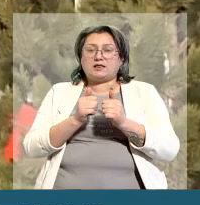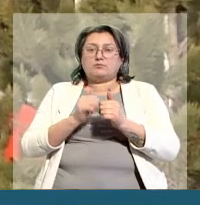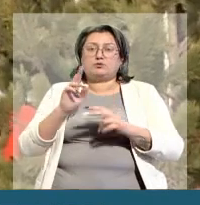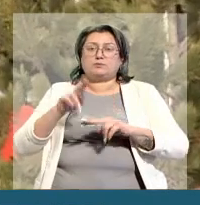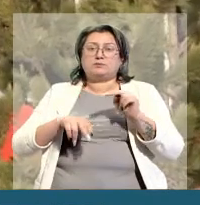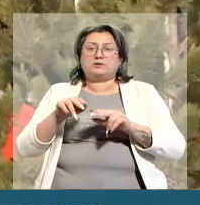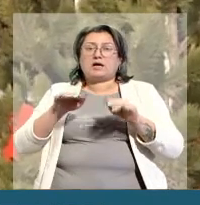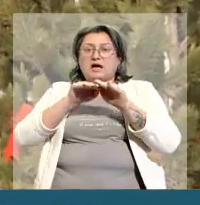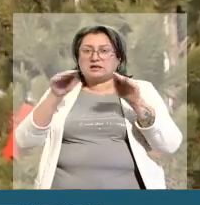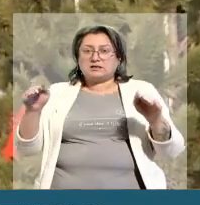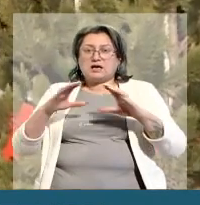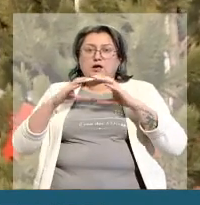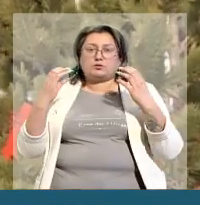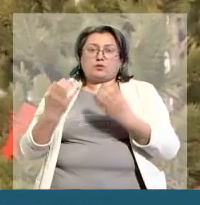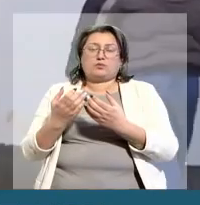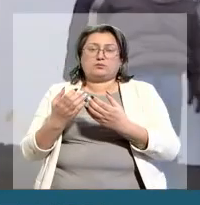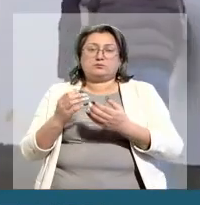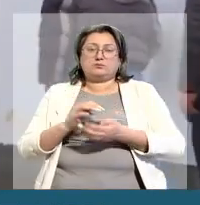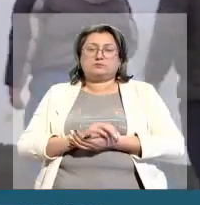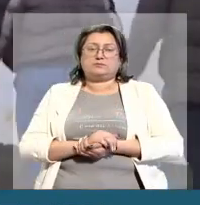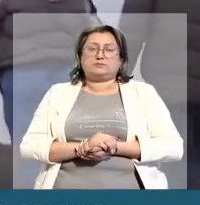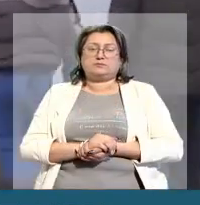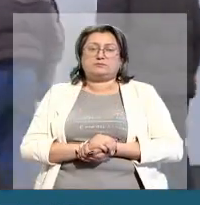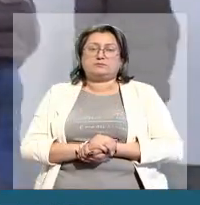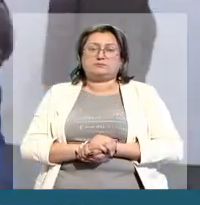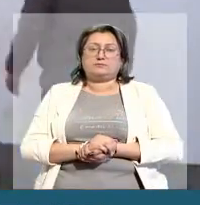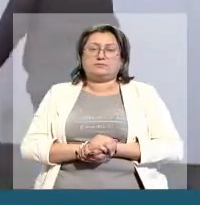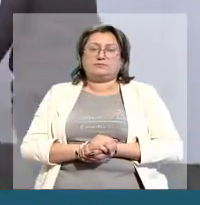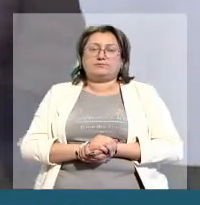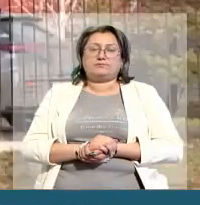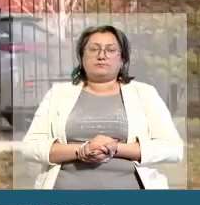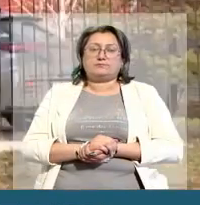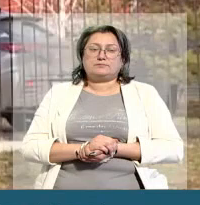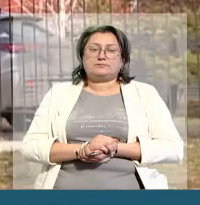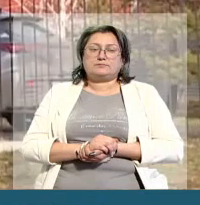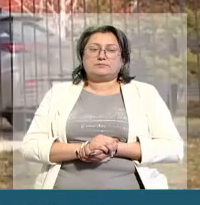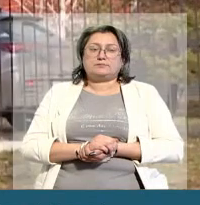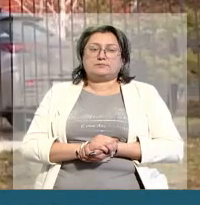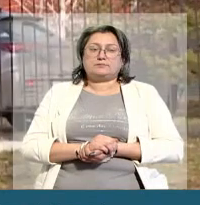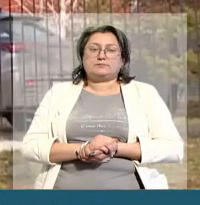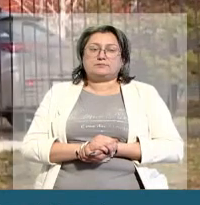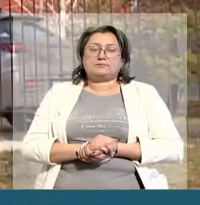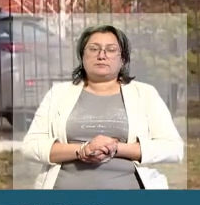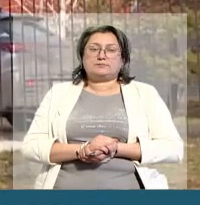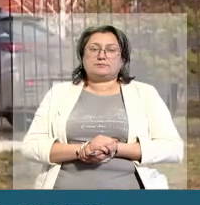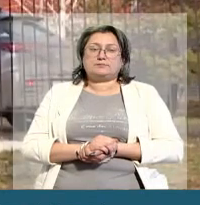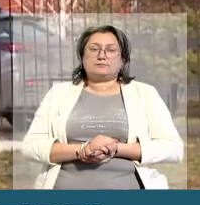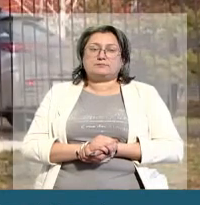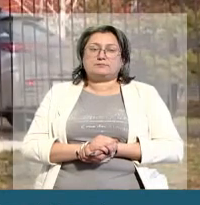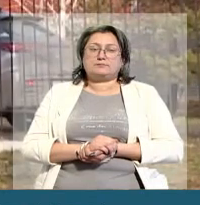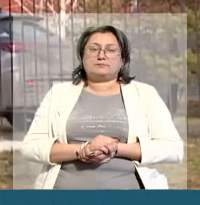мұз айдыны салынбақ. Жаңа әлеуметтік нысандардың айналасы толықтай абаттандырылатын болады. Рахат Сейтхан, Руслан Жабаев,